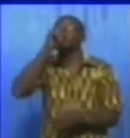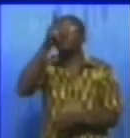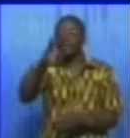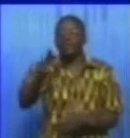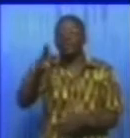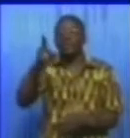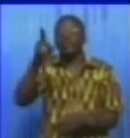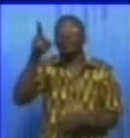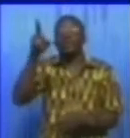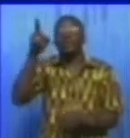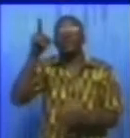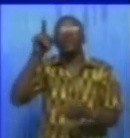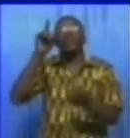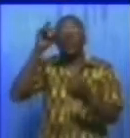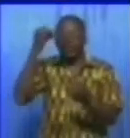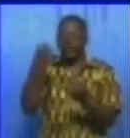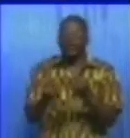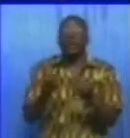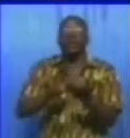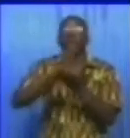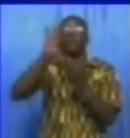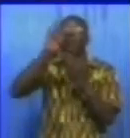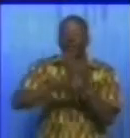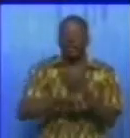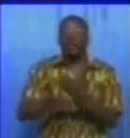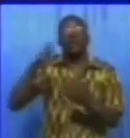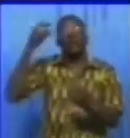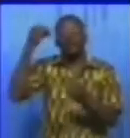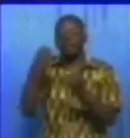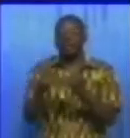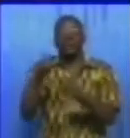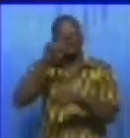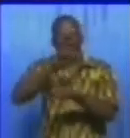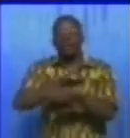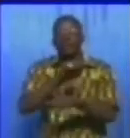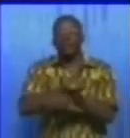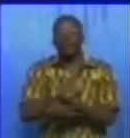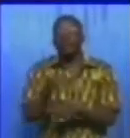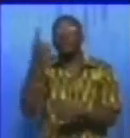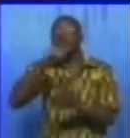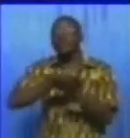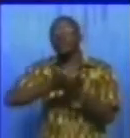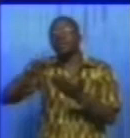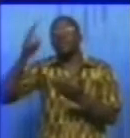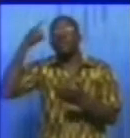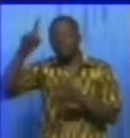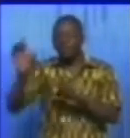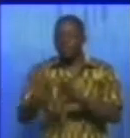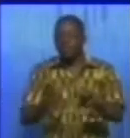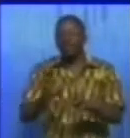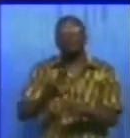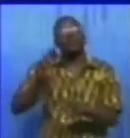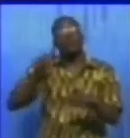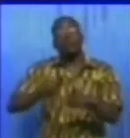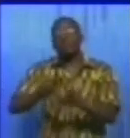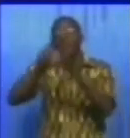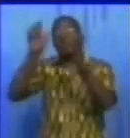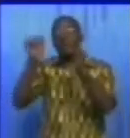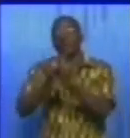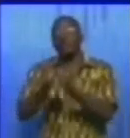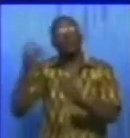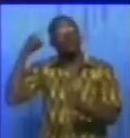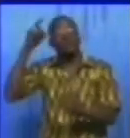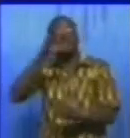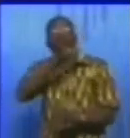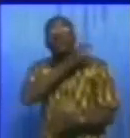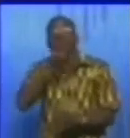certain, d'ici fin février, on pourra rendre les travaux. L'équipe nocturne se met en place et s'active pour prendre le relais avec en tête un